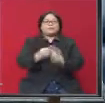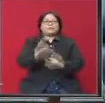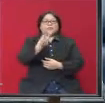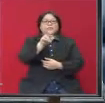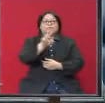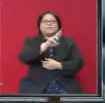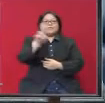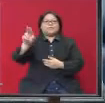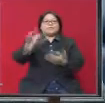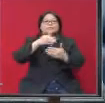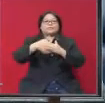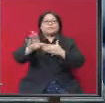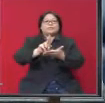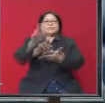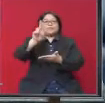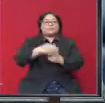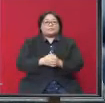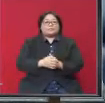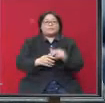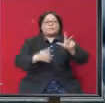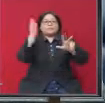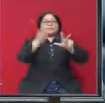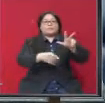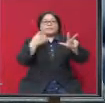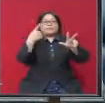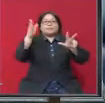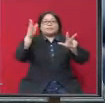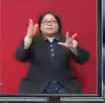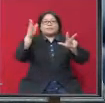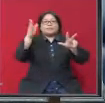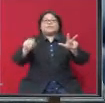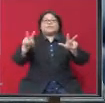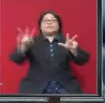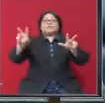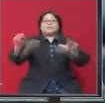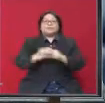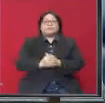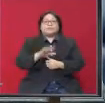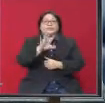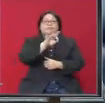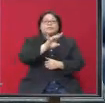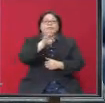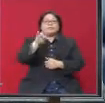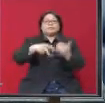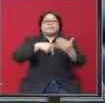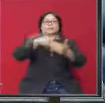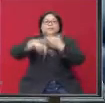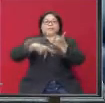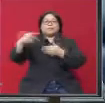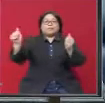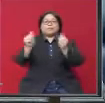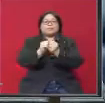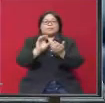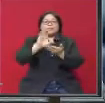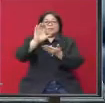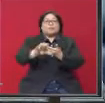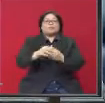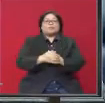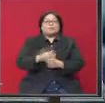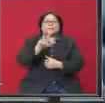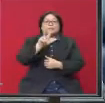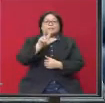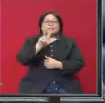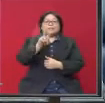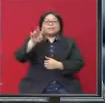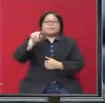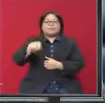20.000 graduan sehingga 3 November 2020 sejumlah 87 program dengan peruntukan sebanyak Ringgit